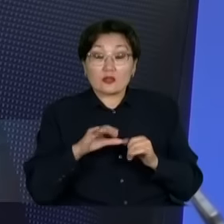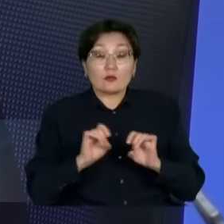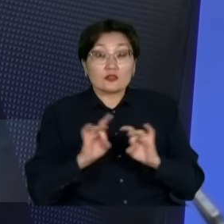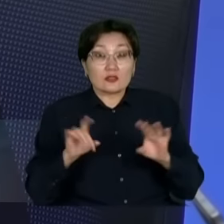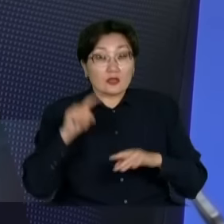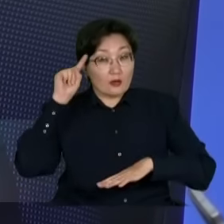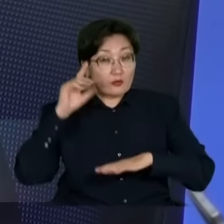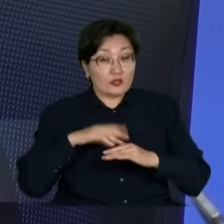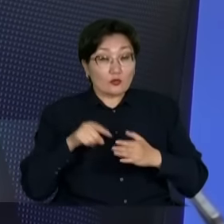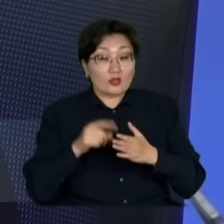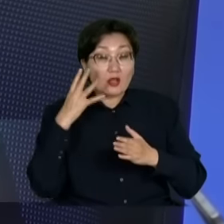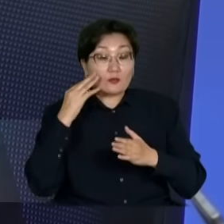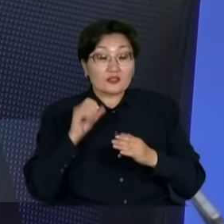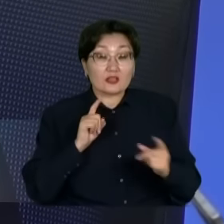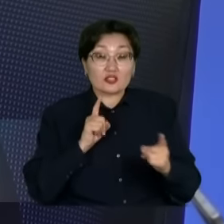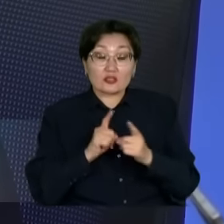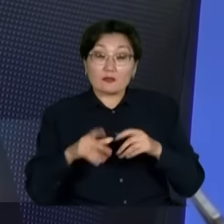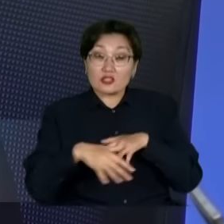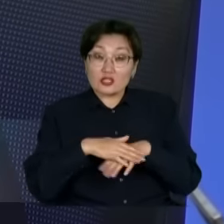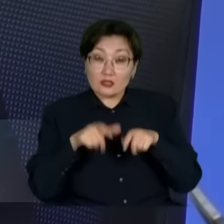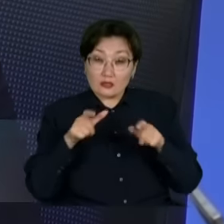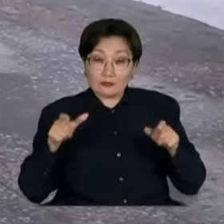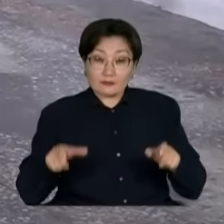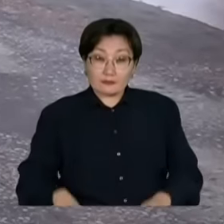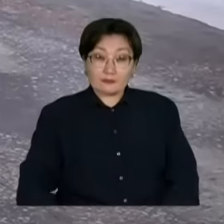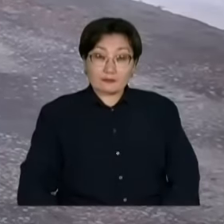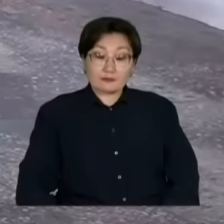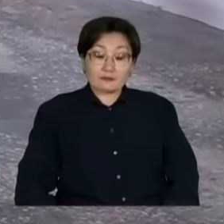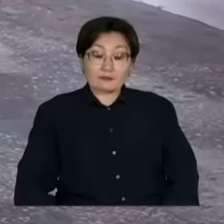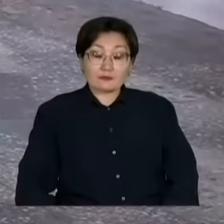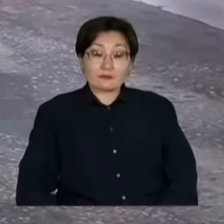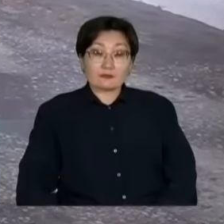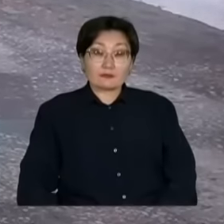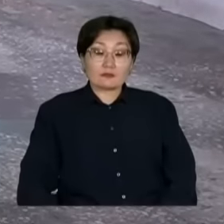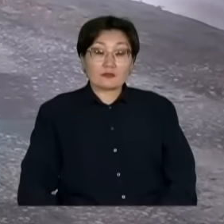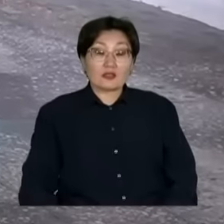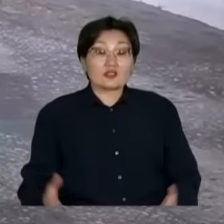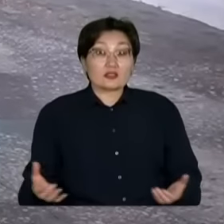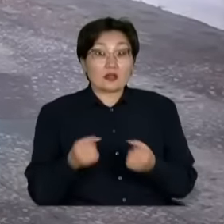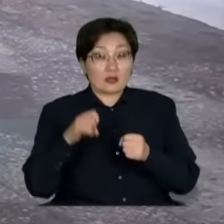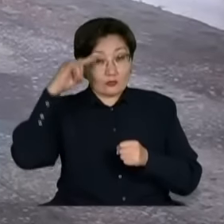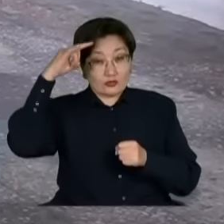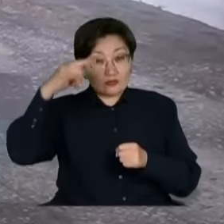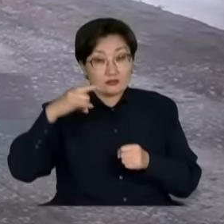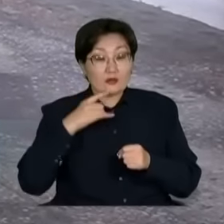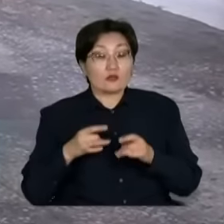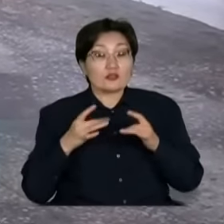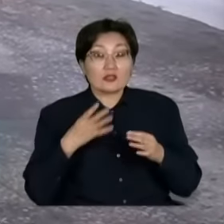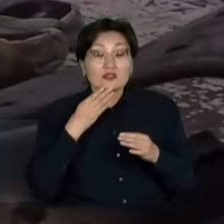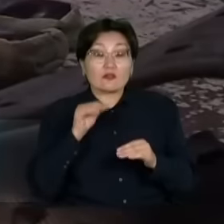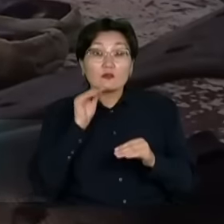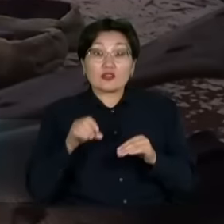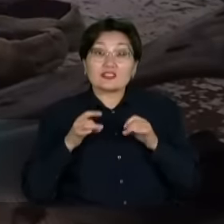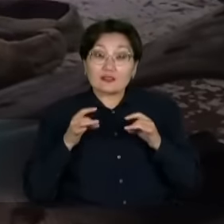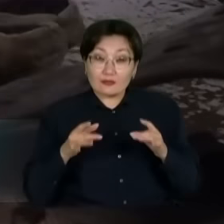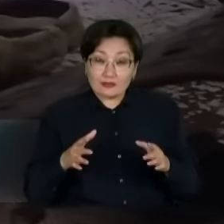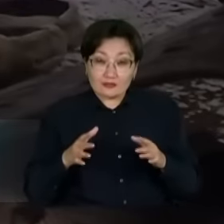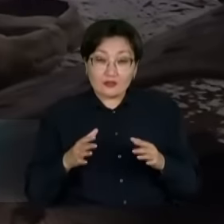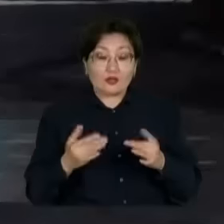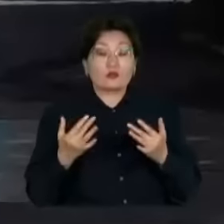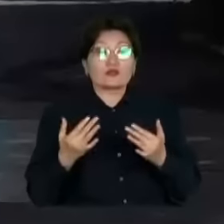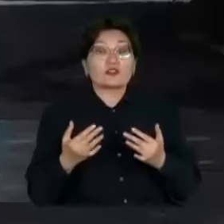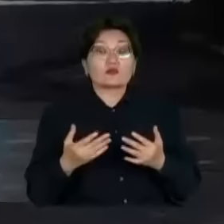Аким города Алмааты на встрече с жителями Спасатели Казахстана отметят свой профессиональный праздник